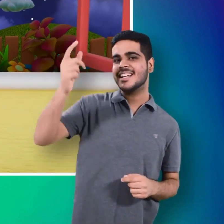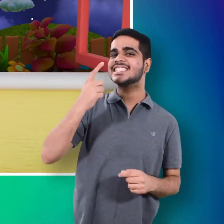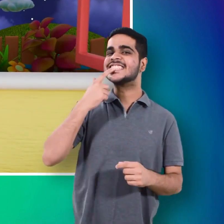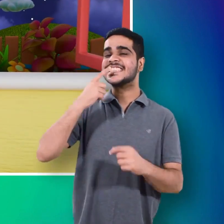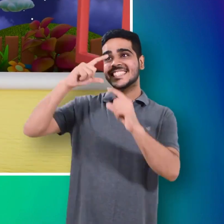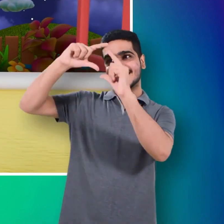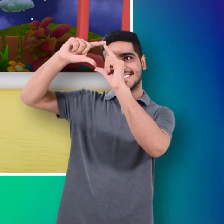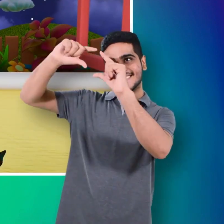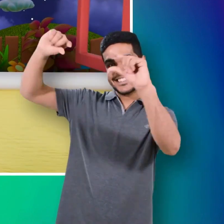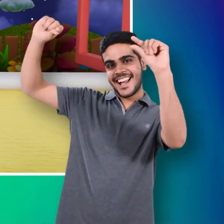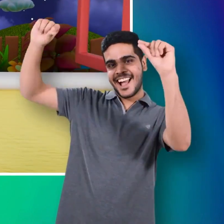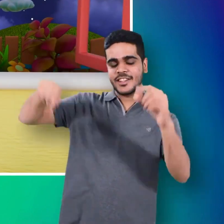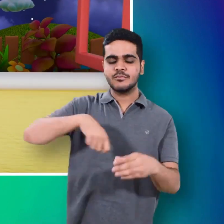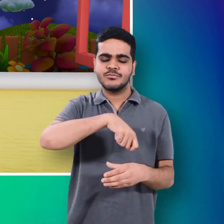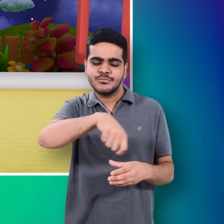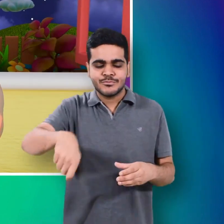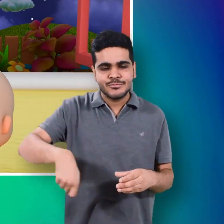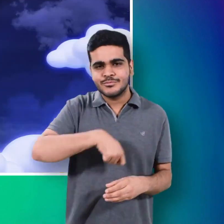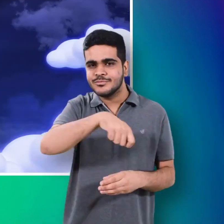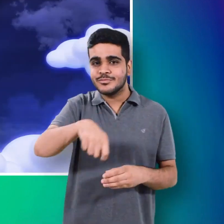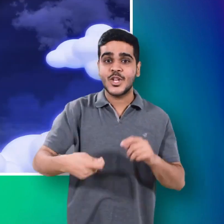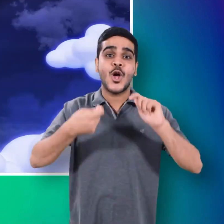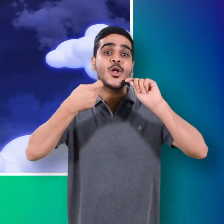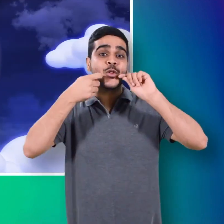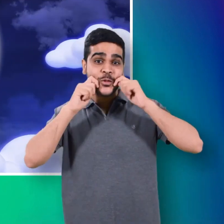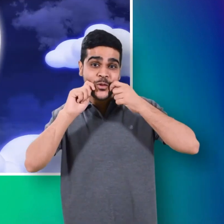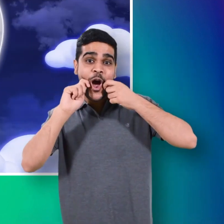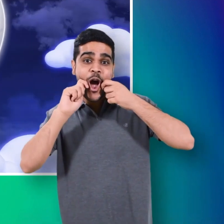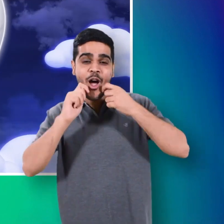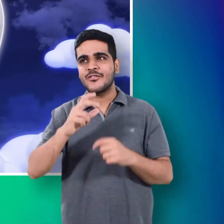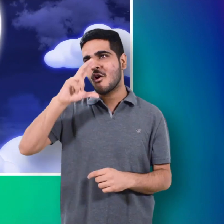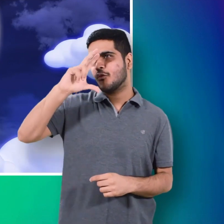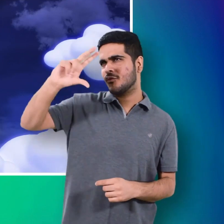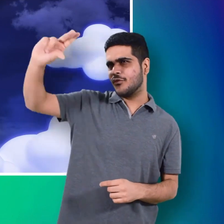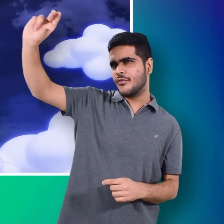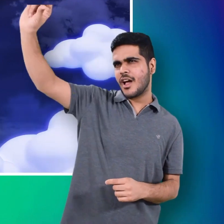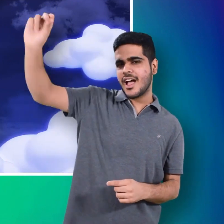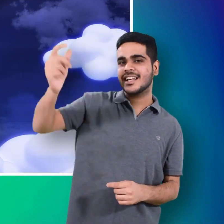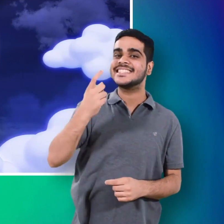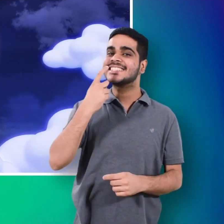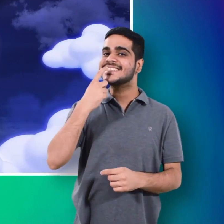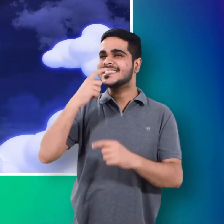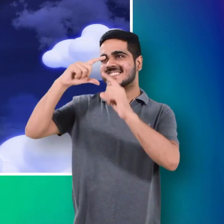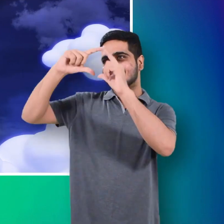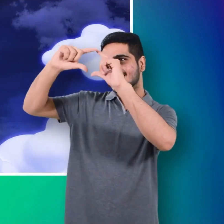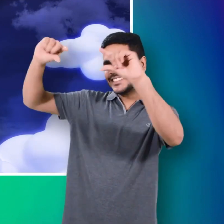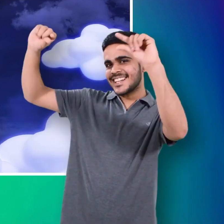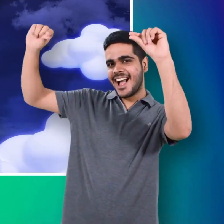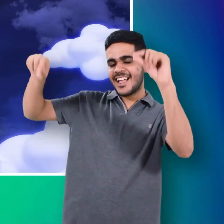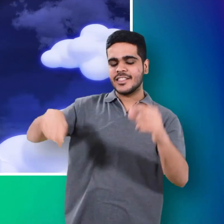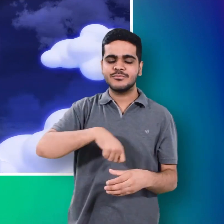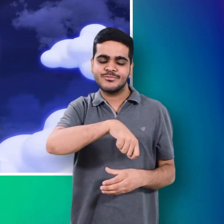चंदा मामा दूर के पुए पकाए बूर के, चंदा मामा